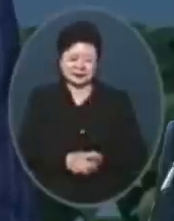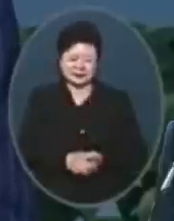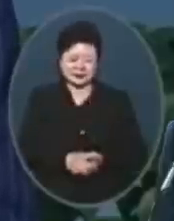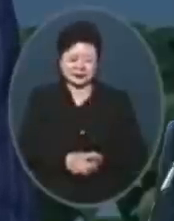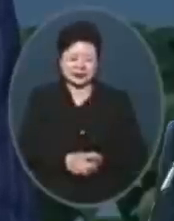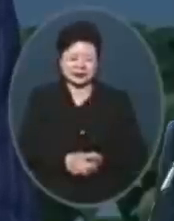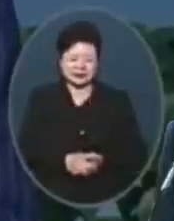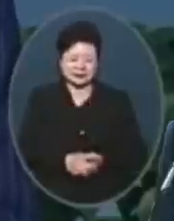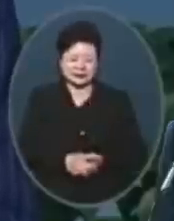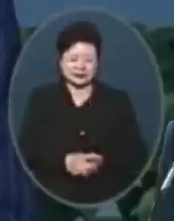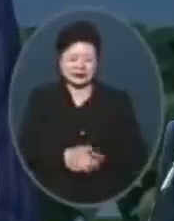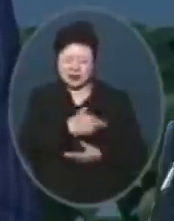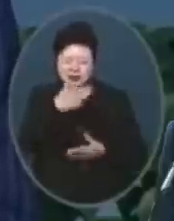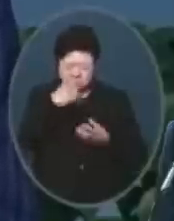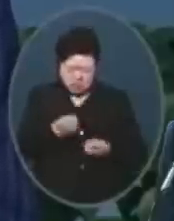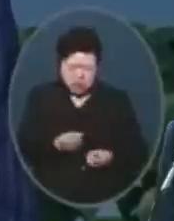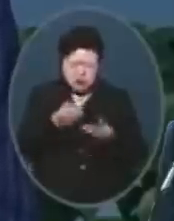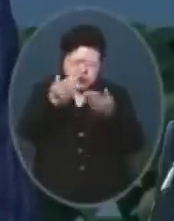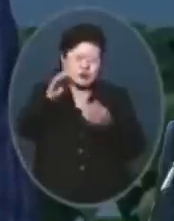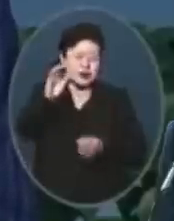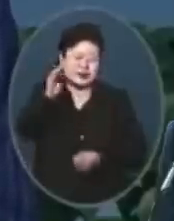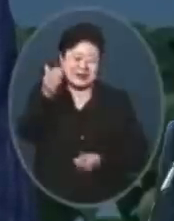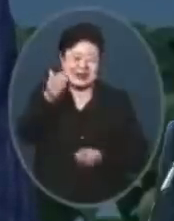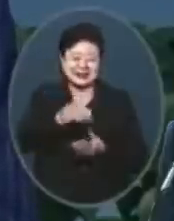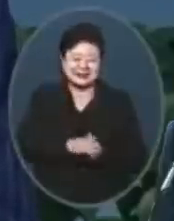굉장한 축복이 되는 것입니다.